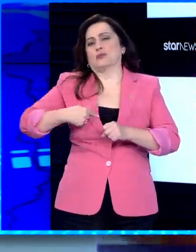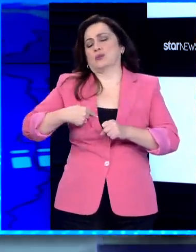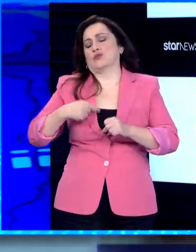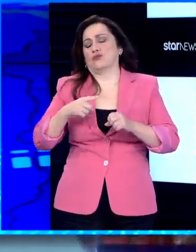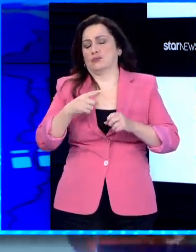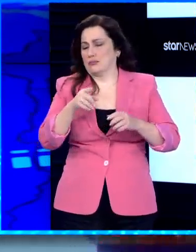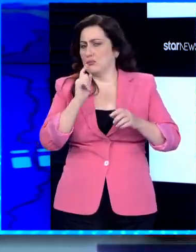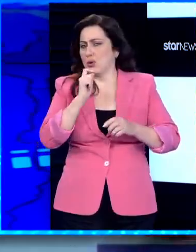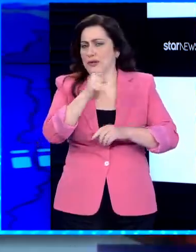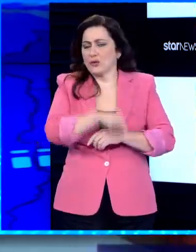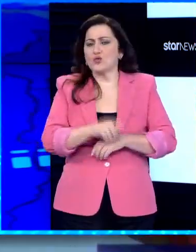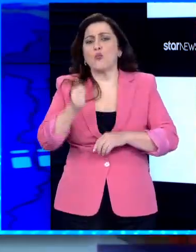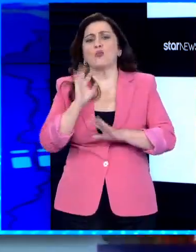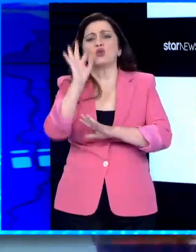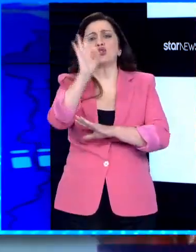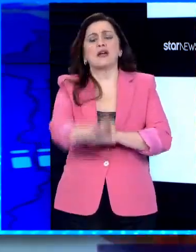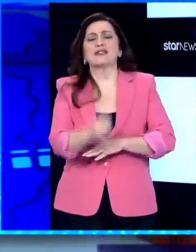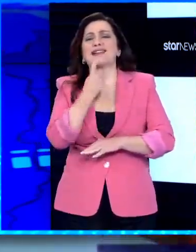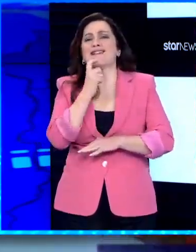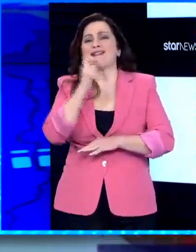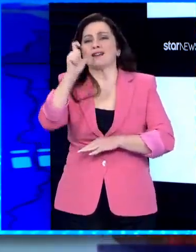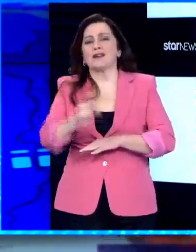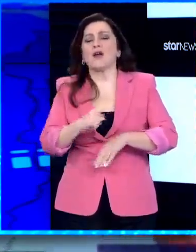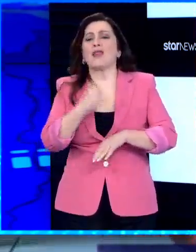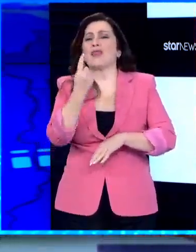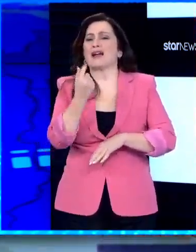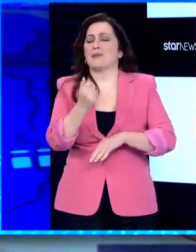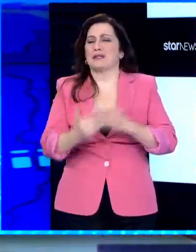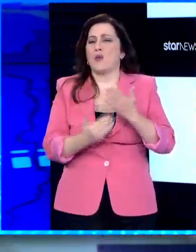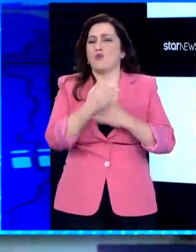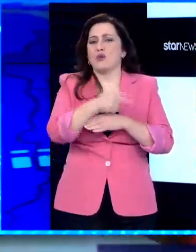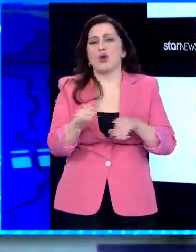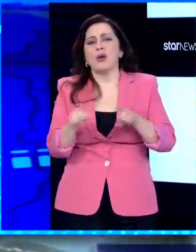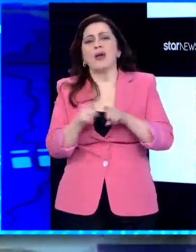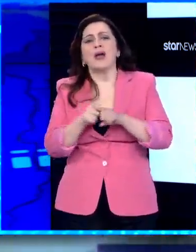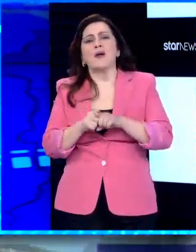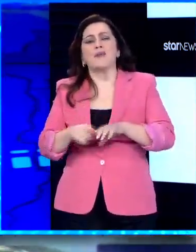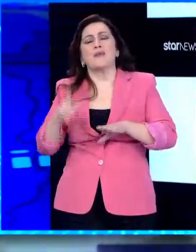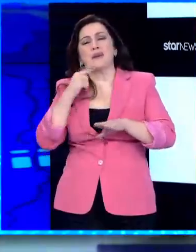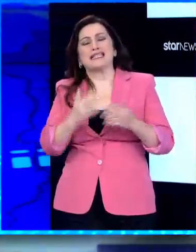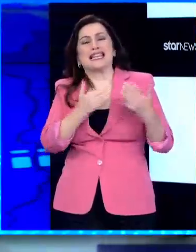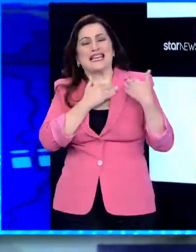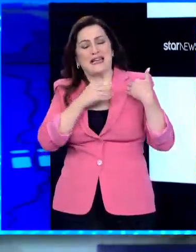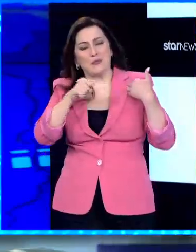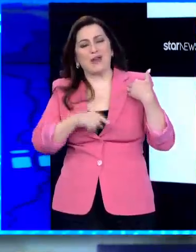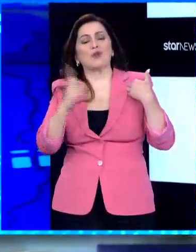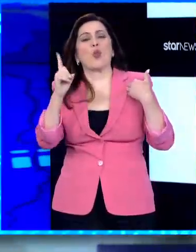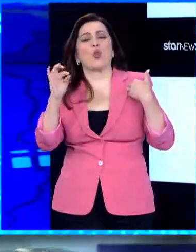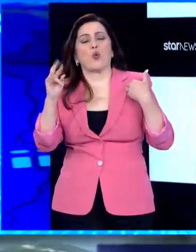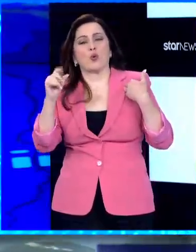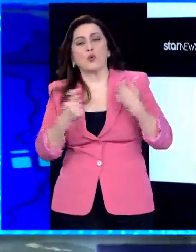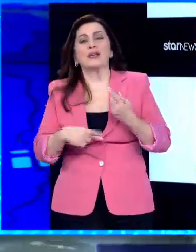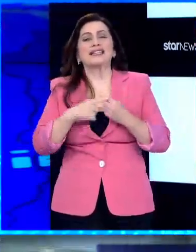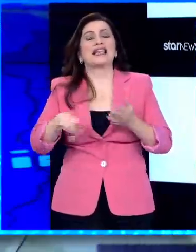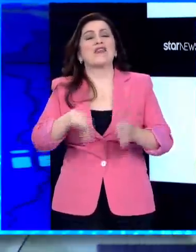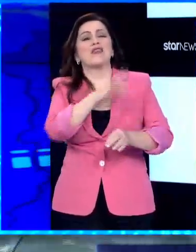Πρώτος έφτασε στο Υπουργείο ο κύριος Κασελάκης στις 10.30 το πρωί, συνοδευόμενος από την Τομεάρχη Εξωτερικών Ρένα Δούρου και τον διπλωματικό